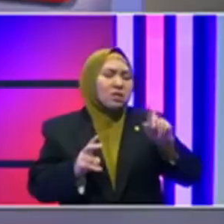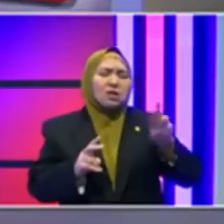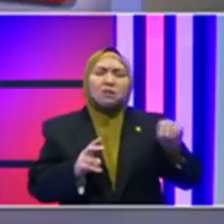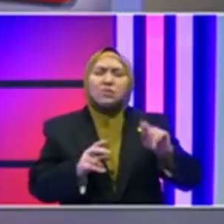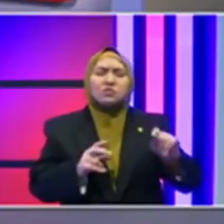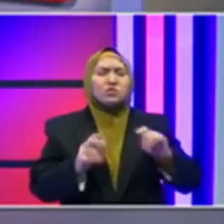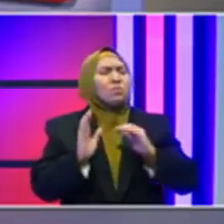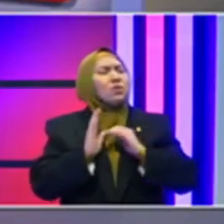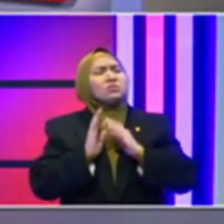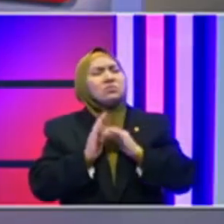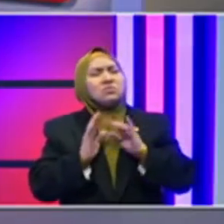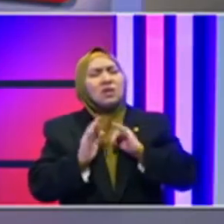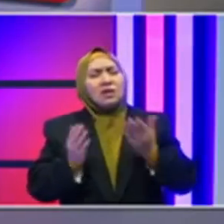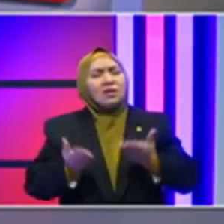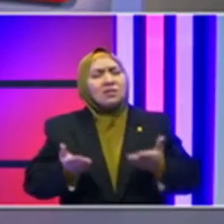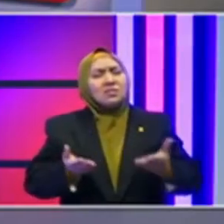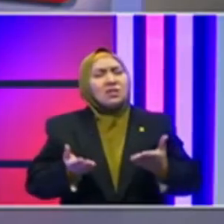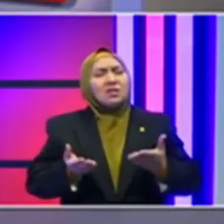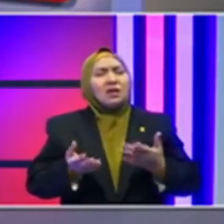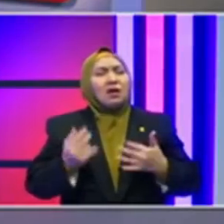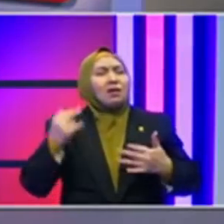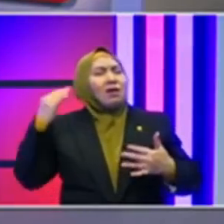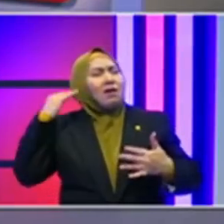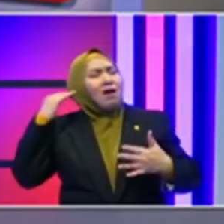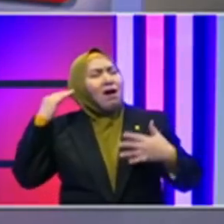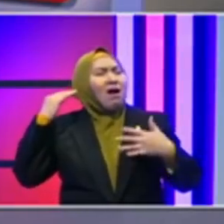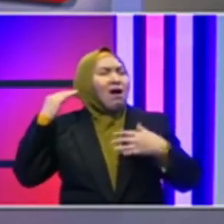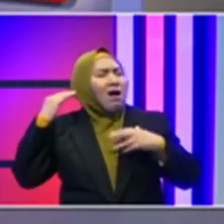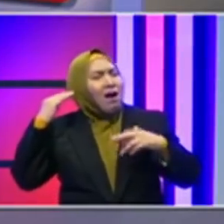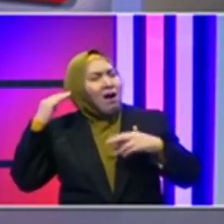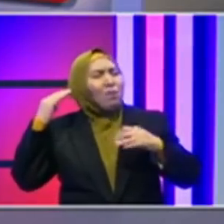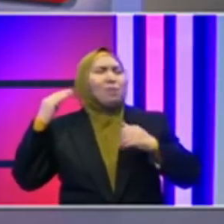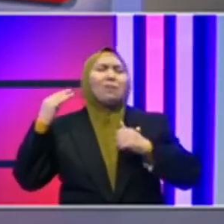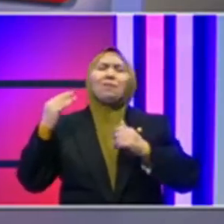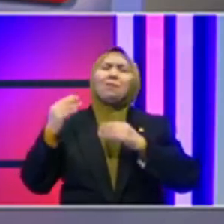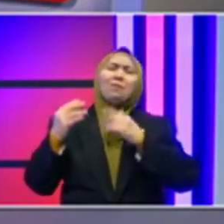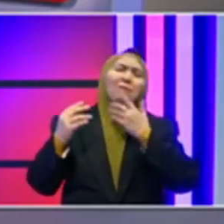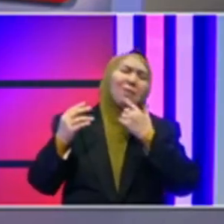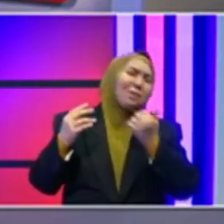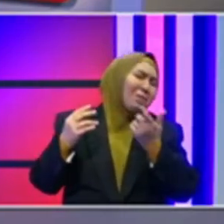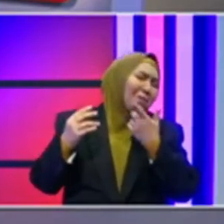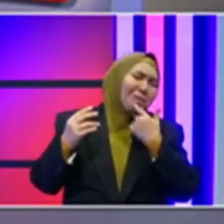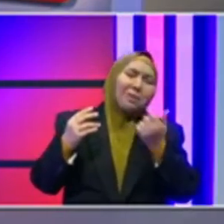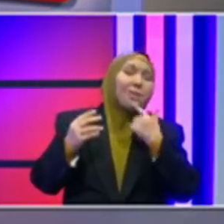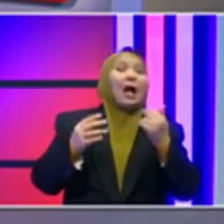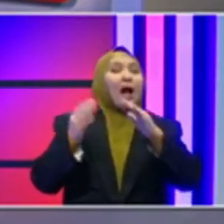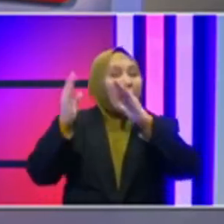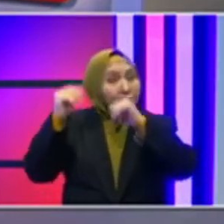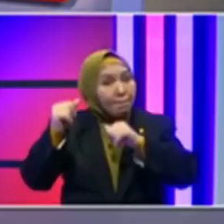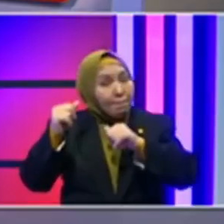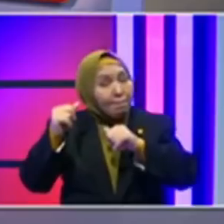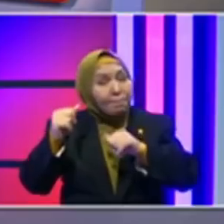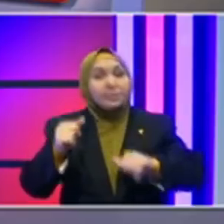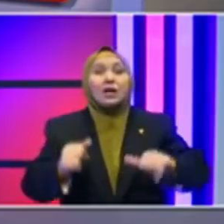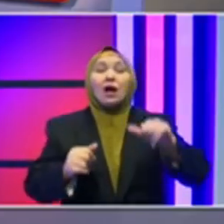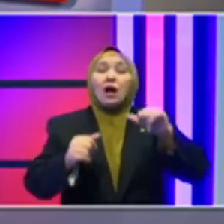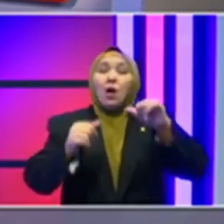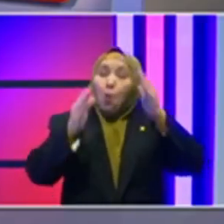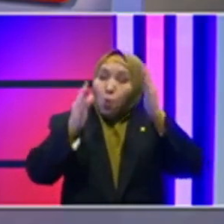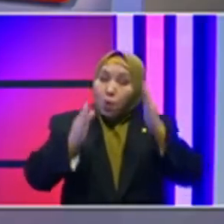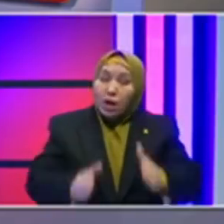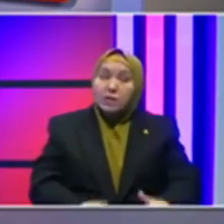kan saya dekat sini Masyaallah tergangiang dengar bacaan tadi Masyaallah yang sangat merdu mudah-mudahan ya orang yang